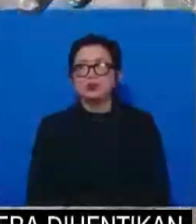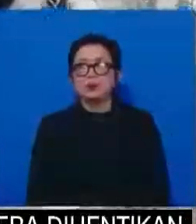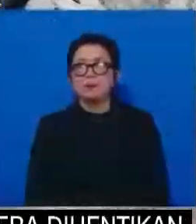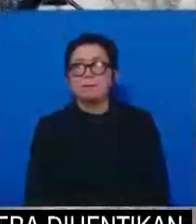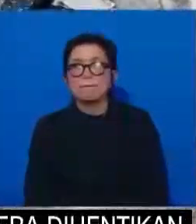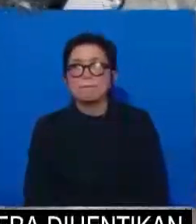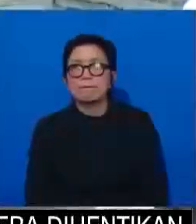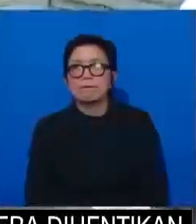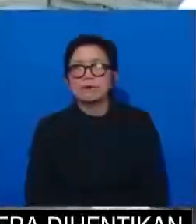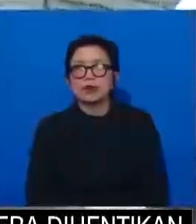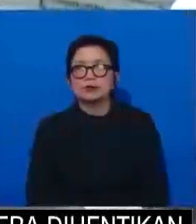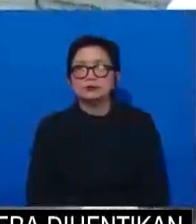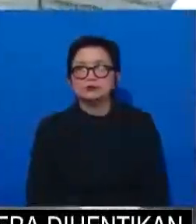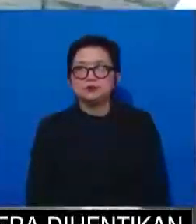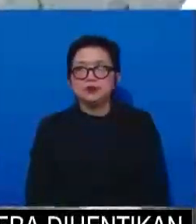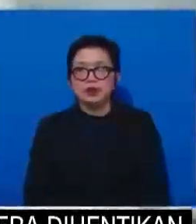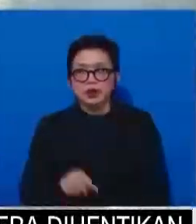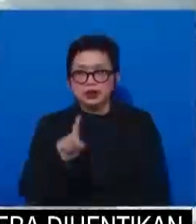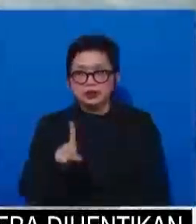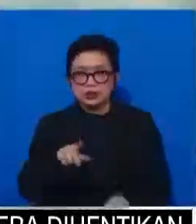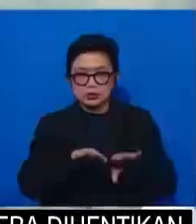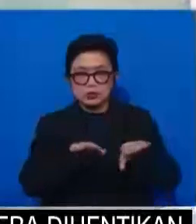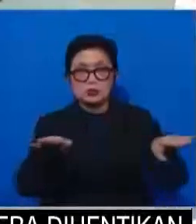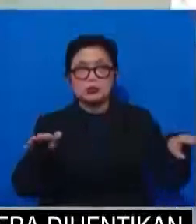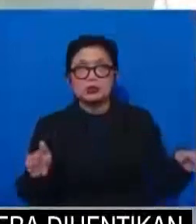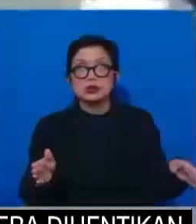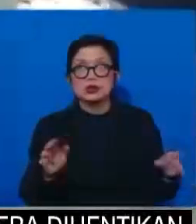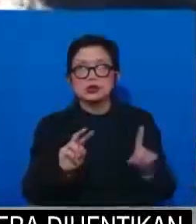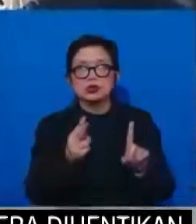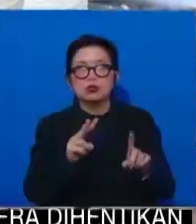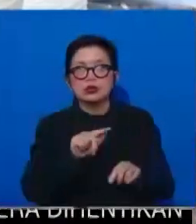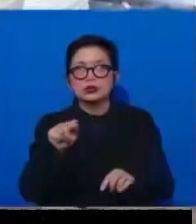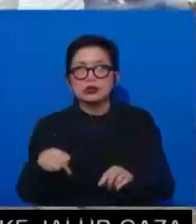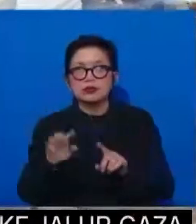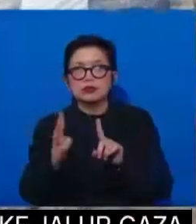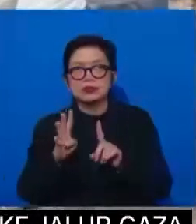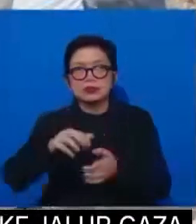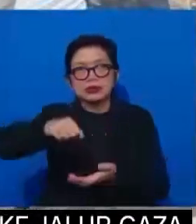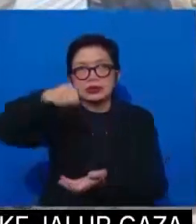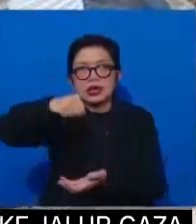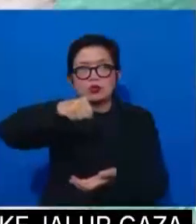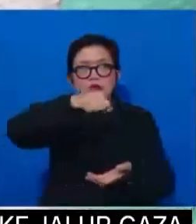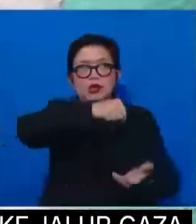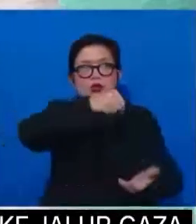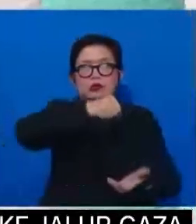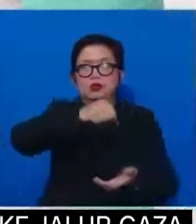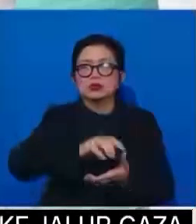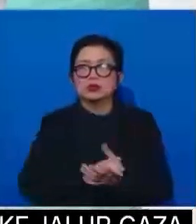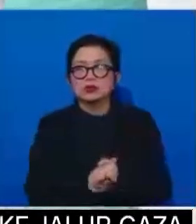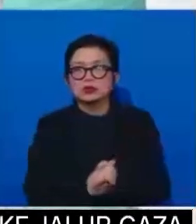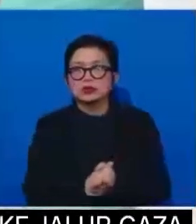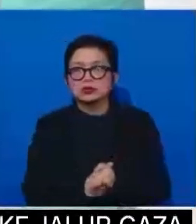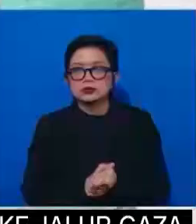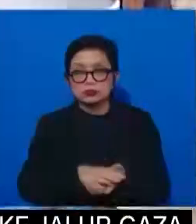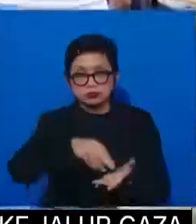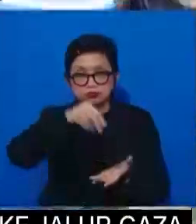Dengan menggunakan cara modern, satu meja kristalisasi bisa menghasilkan 12-14 karung. Bahkan jika kondisi kadar garam air